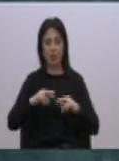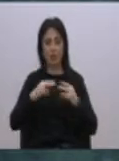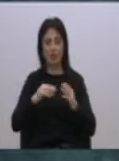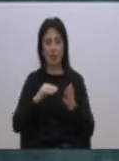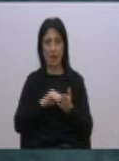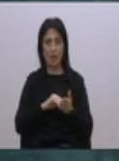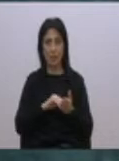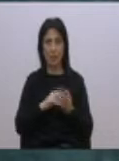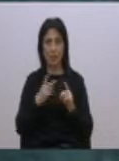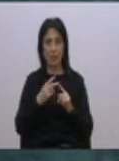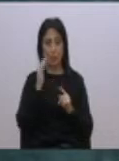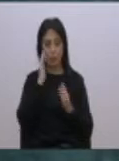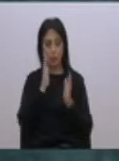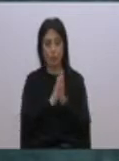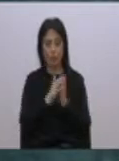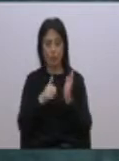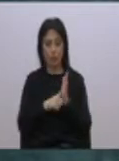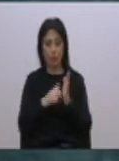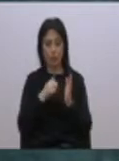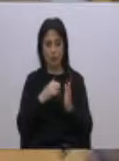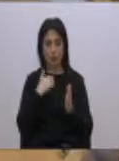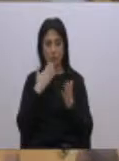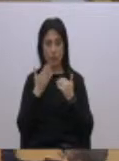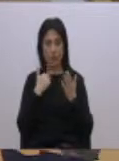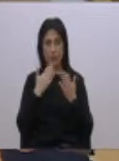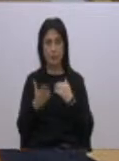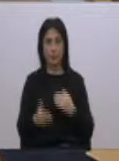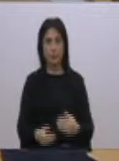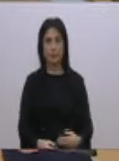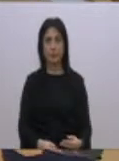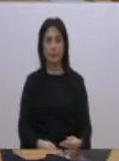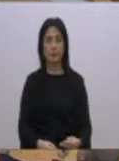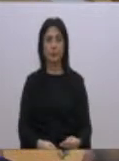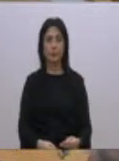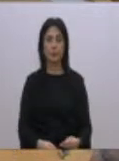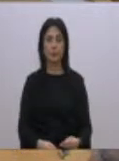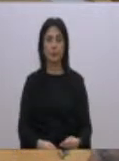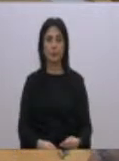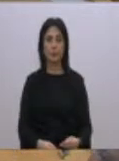baze, მეორე მოსმენით, tot ce atât kenčisku režim.